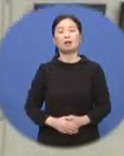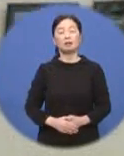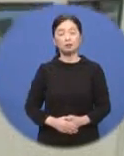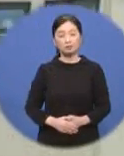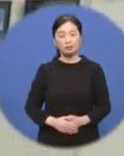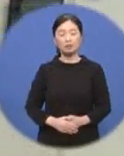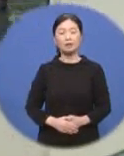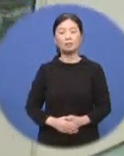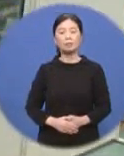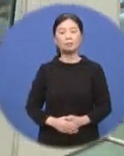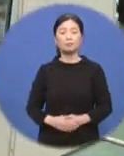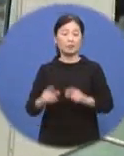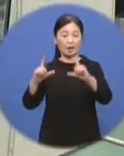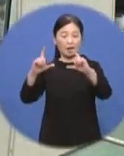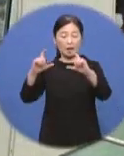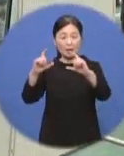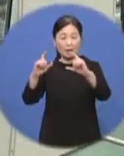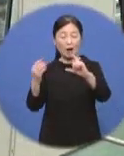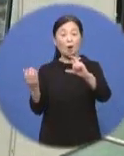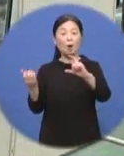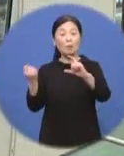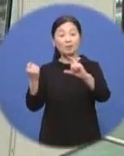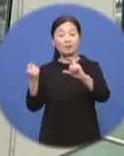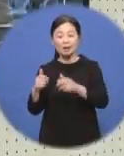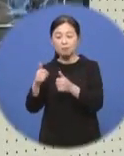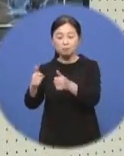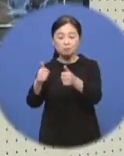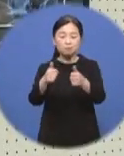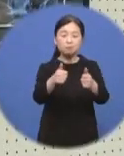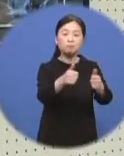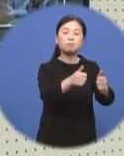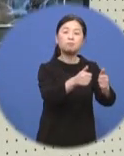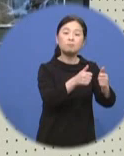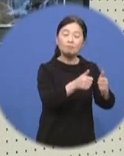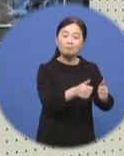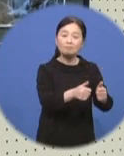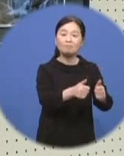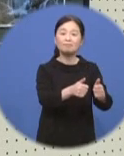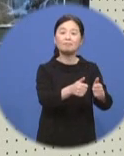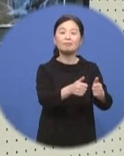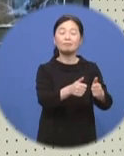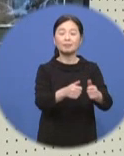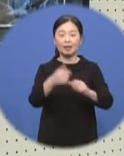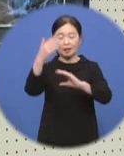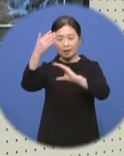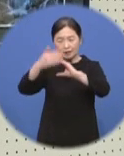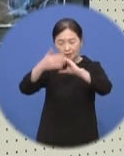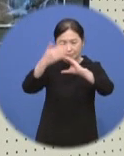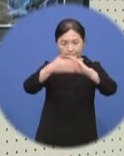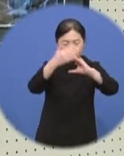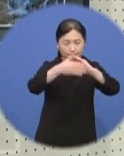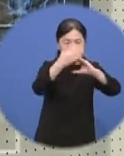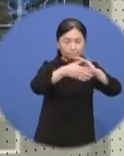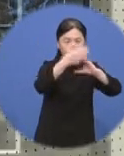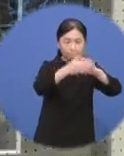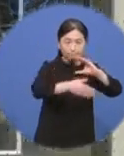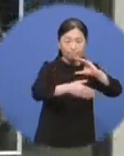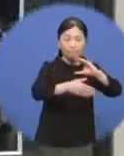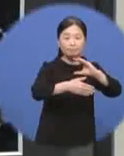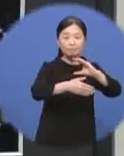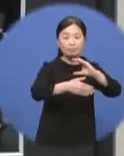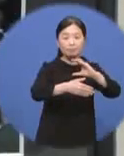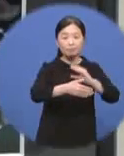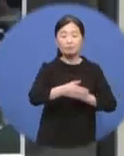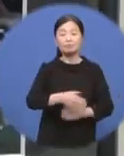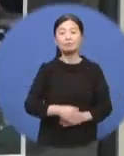てあちこち回っていく間にですね、いろんな写真がちょっと撮れてきて、でそれ